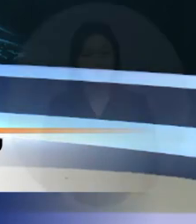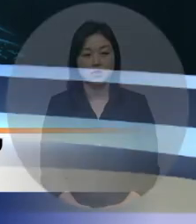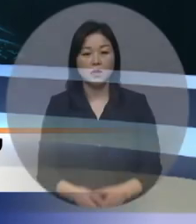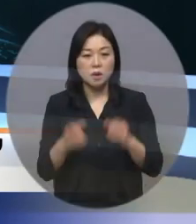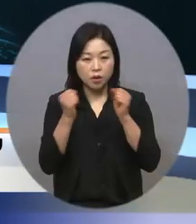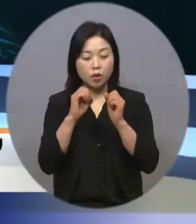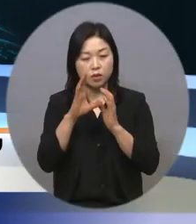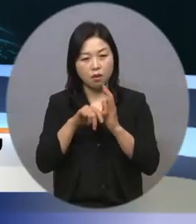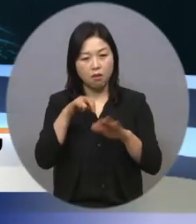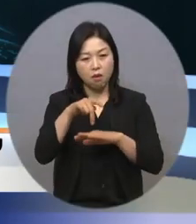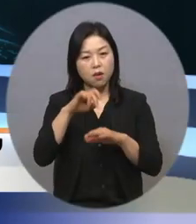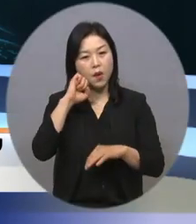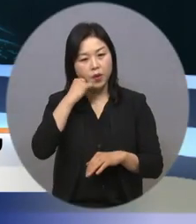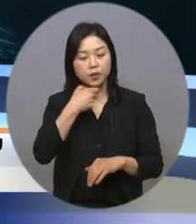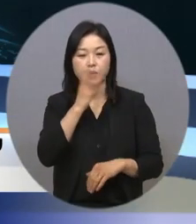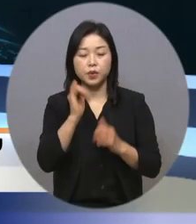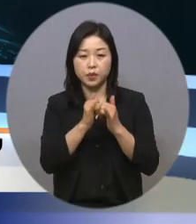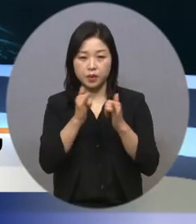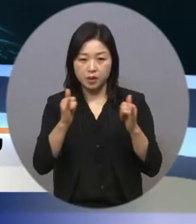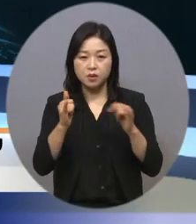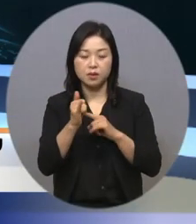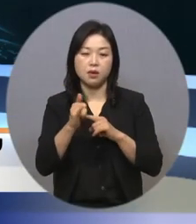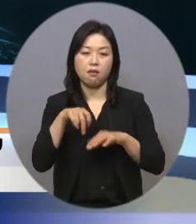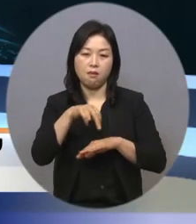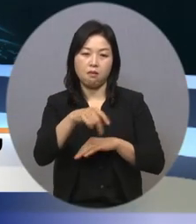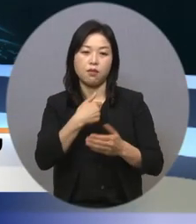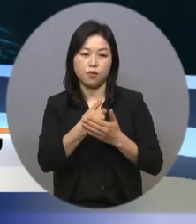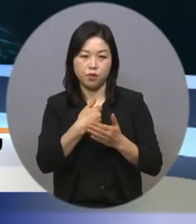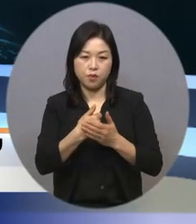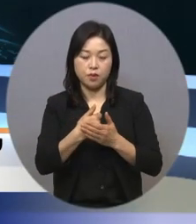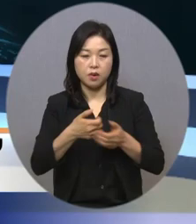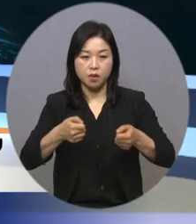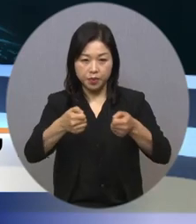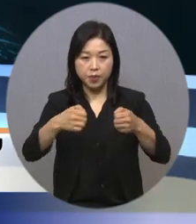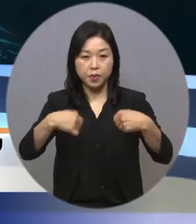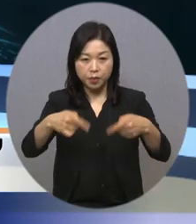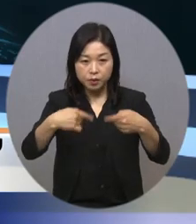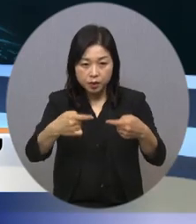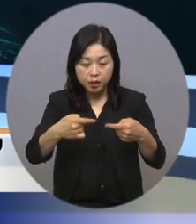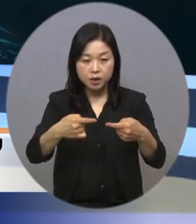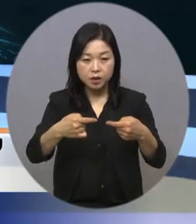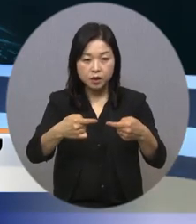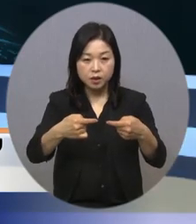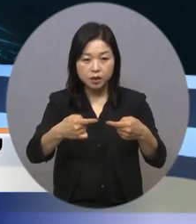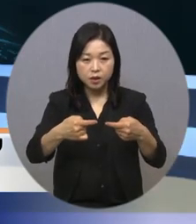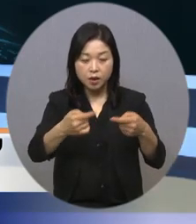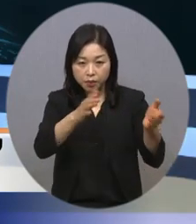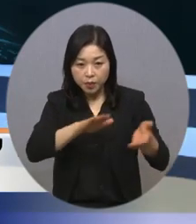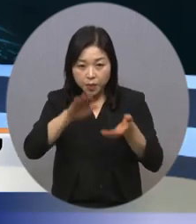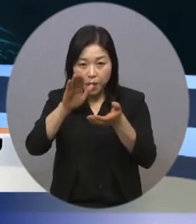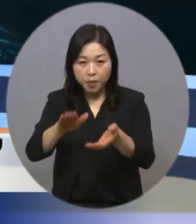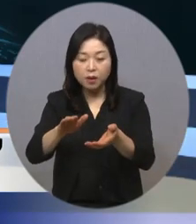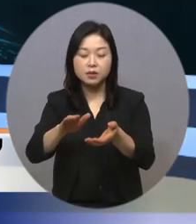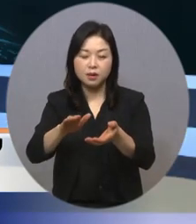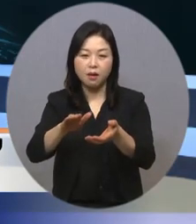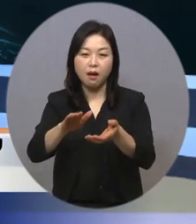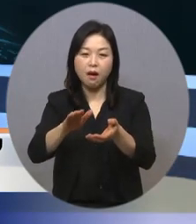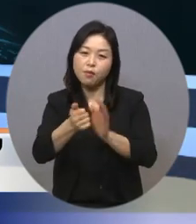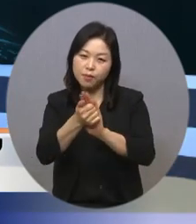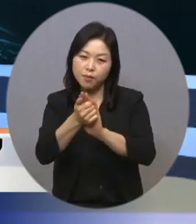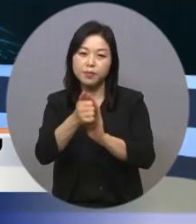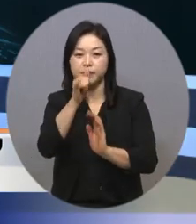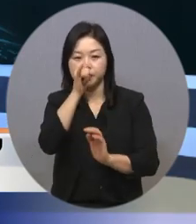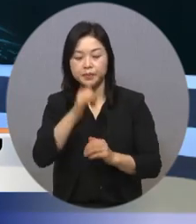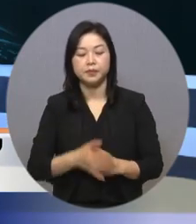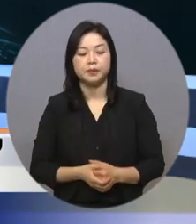추운 겨울 거동이 불편한 노인들의 다리가 되어주는 보행 보조기를 후원하는 따뜻한 손길이 전해졌습니다. 보도에